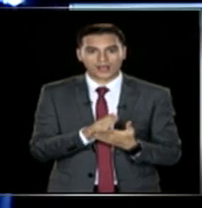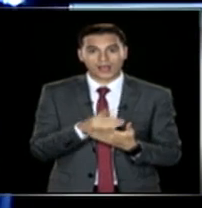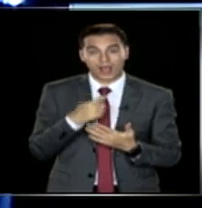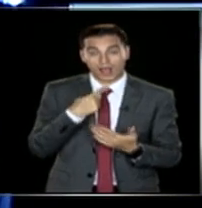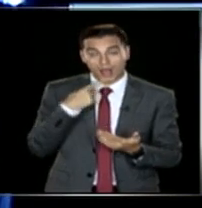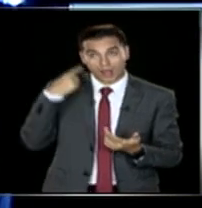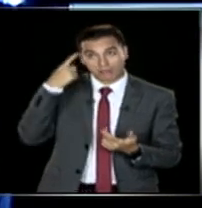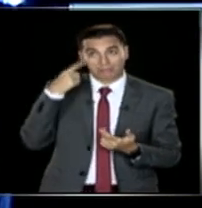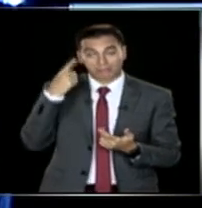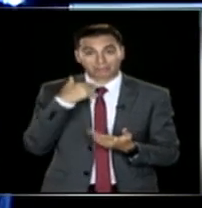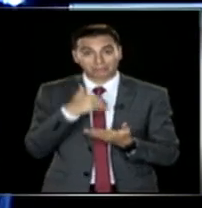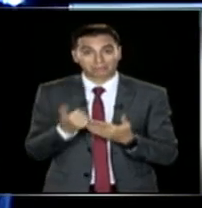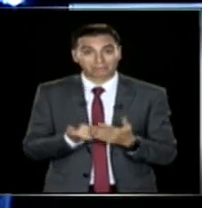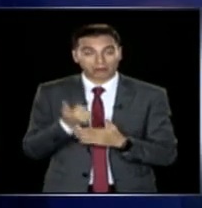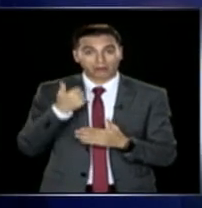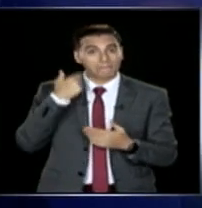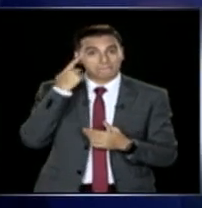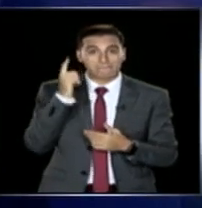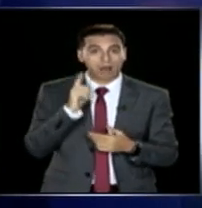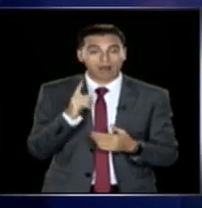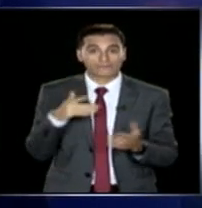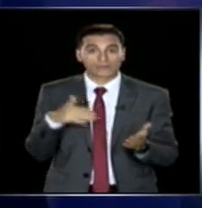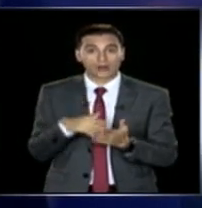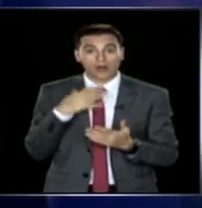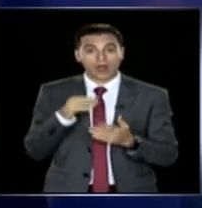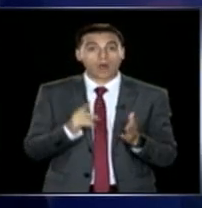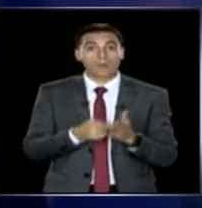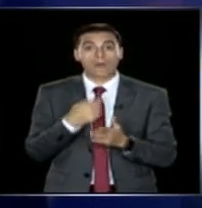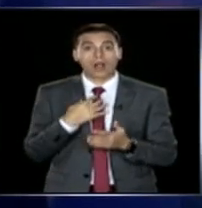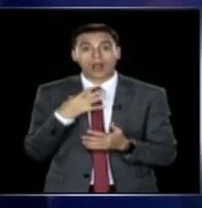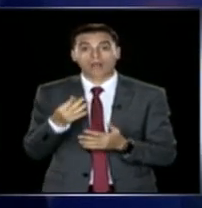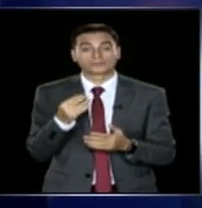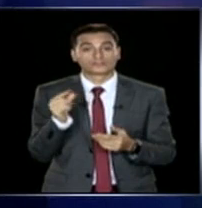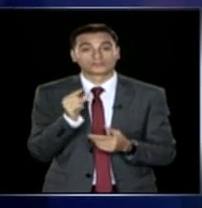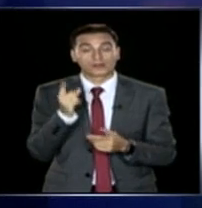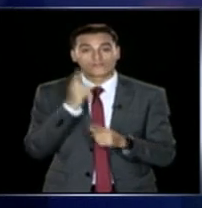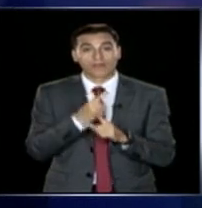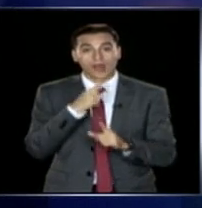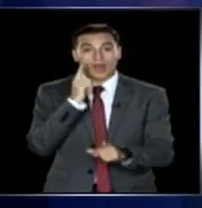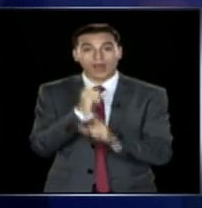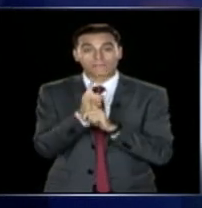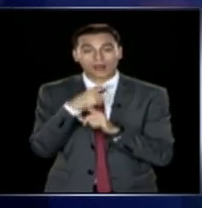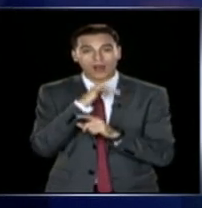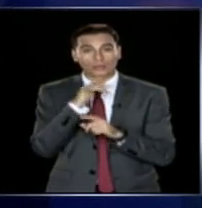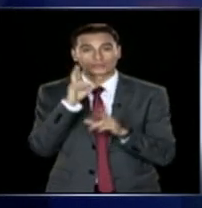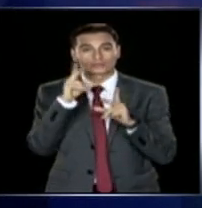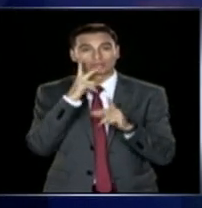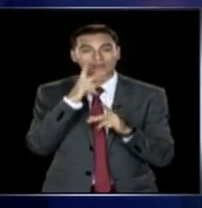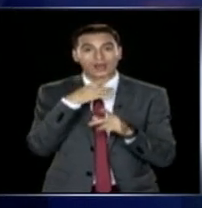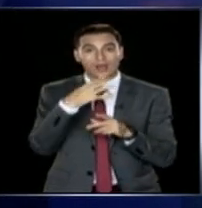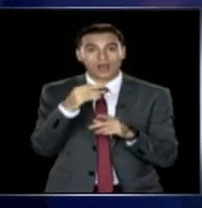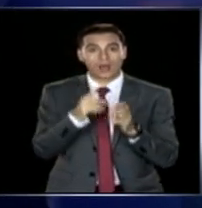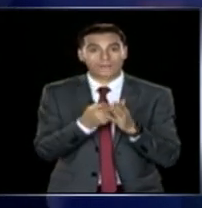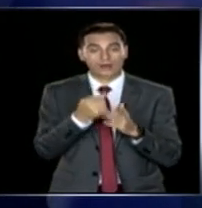صراحة ما كنتش متوقعة، فده أول مرة أشارك في برنامج وأشوف حضرتك شخصيا، وفخورة